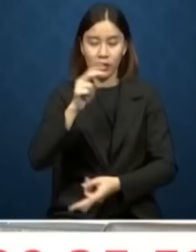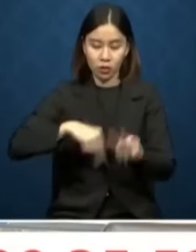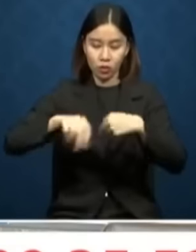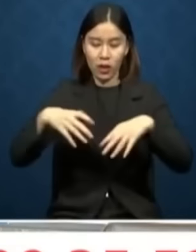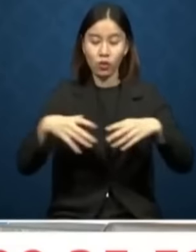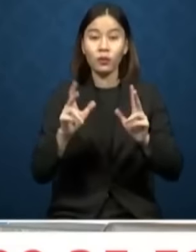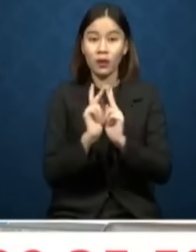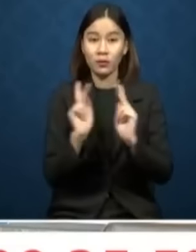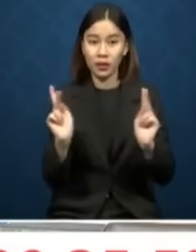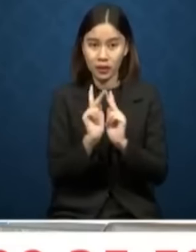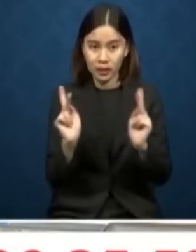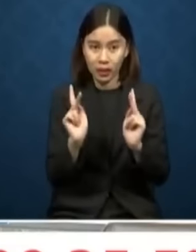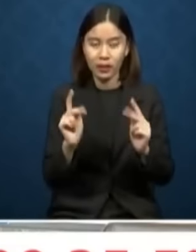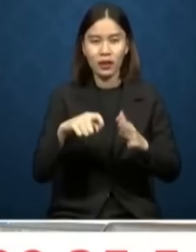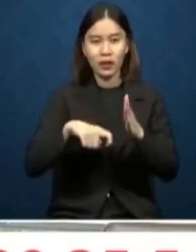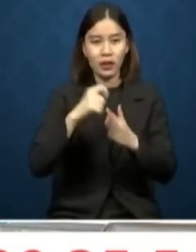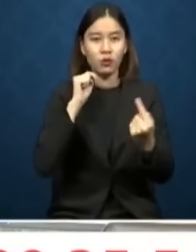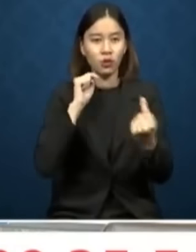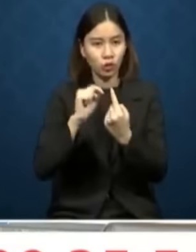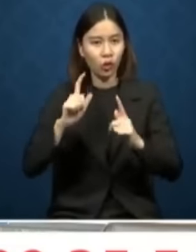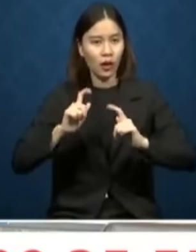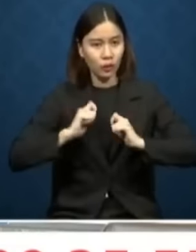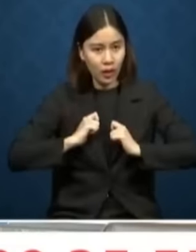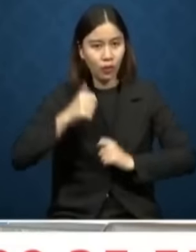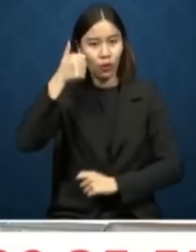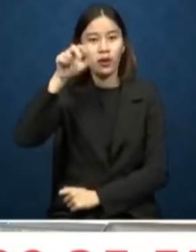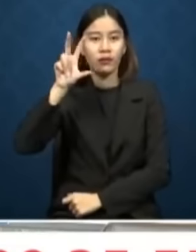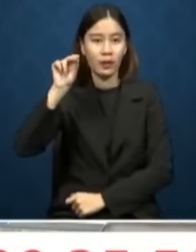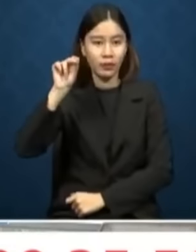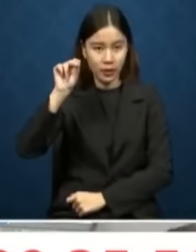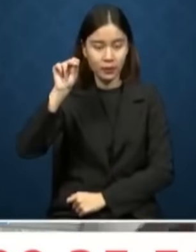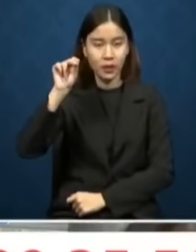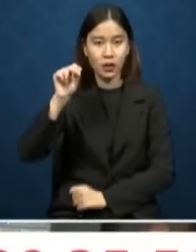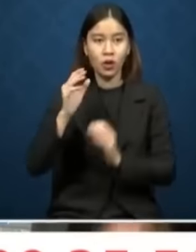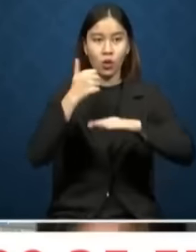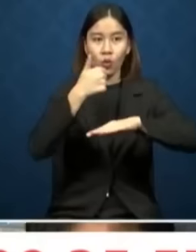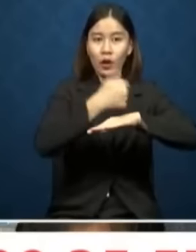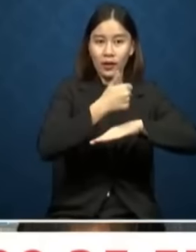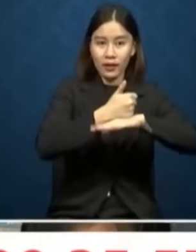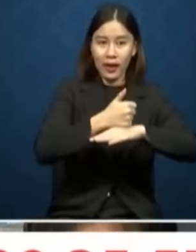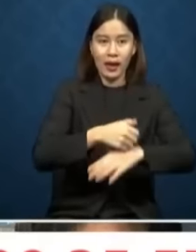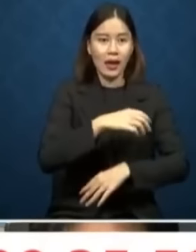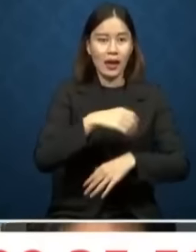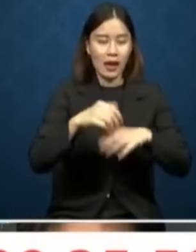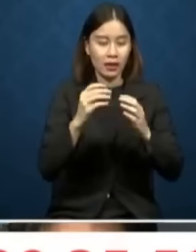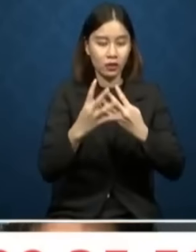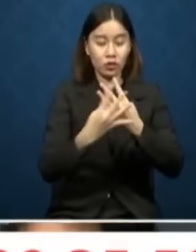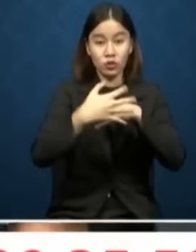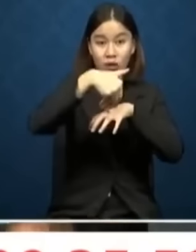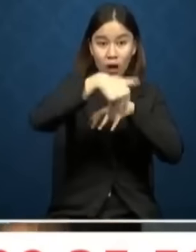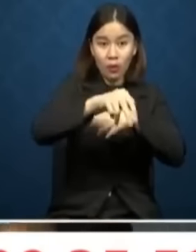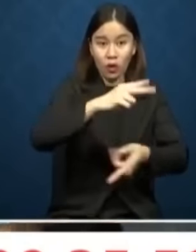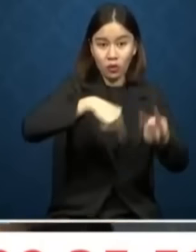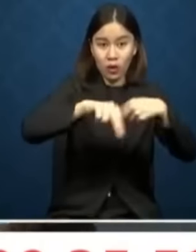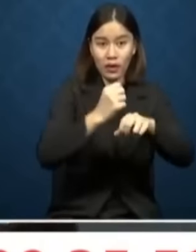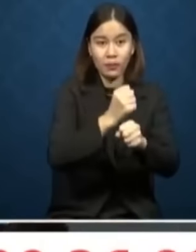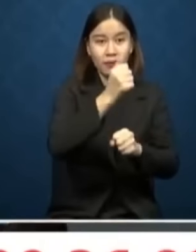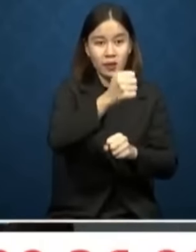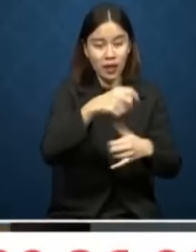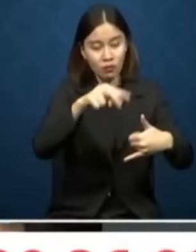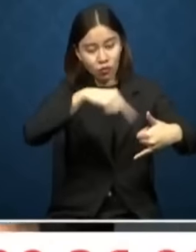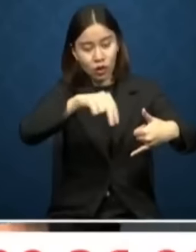รมธิการว่าสมเหตุสมผลในการอนุญาตว่า30วันผู้บัญชาการอนุญาตให้ไปรักษาตัวนอกเรือนจำ60วันผู้บัญชา